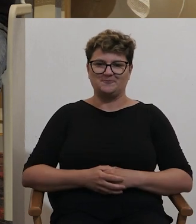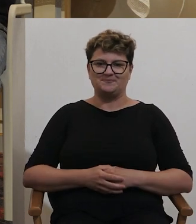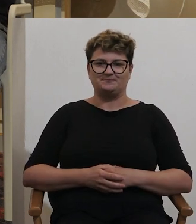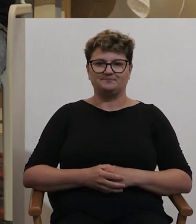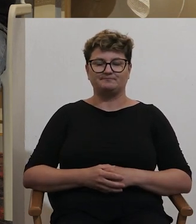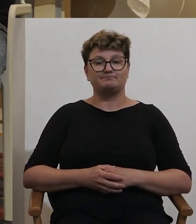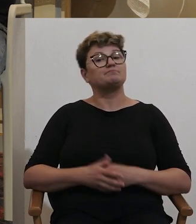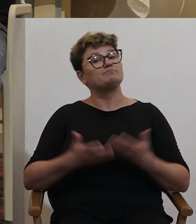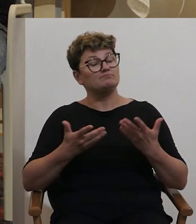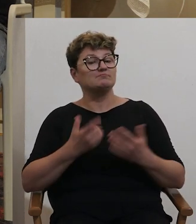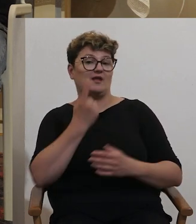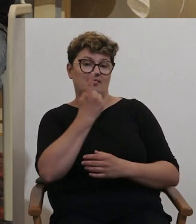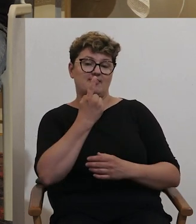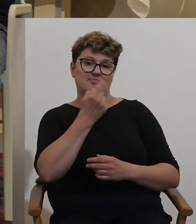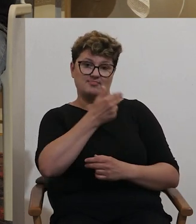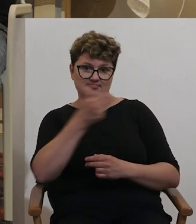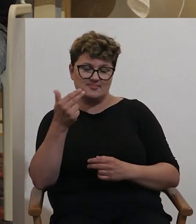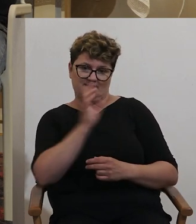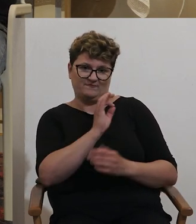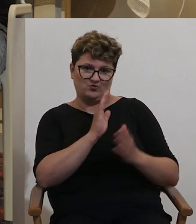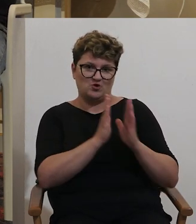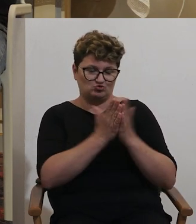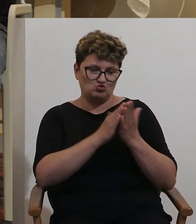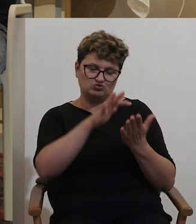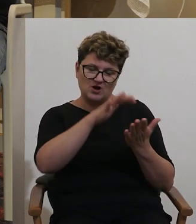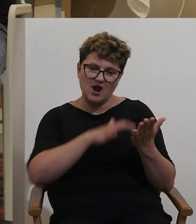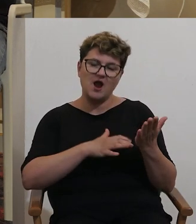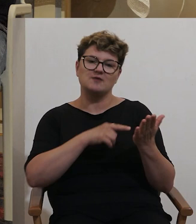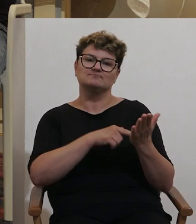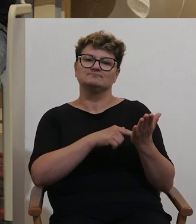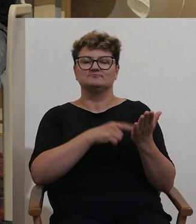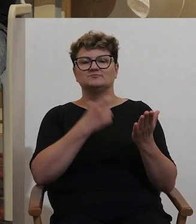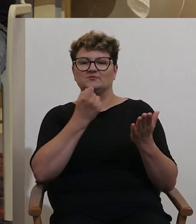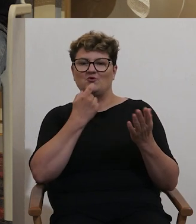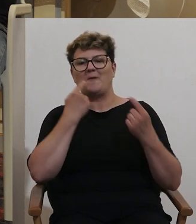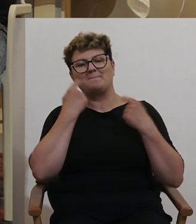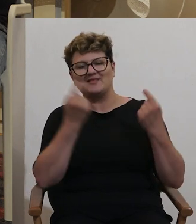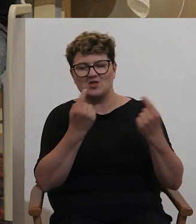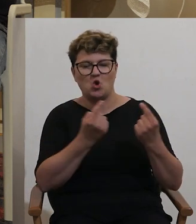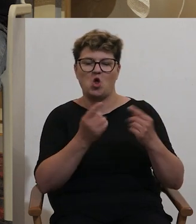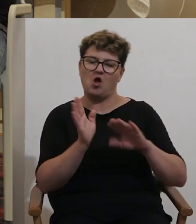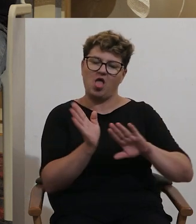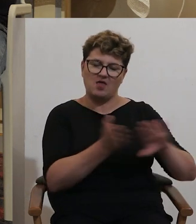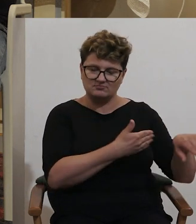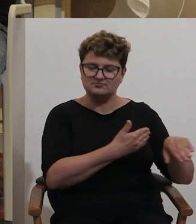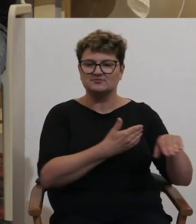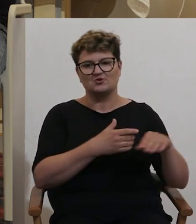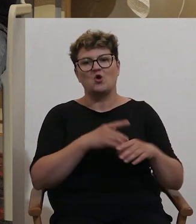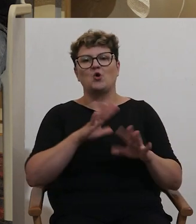Taki jeden z wątków, który się pojawia w pana książce, taki demitologizujący wojnę, to jest alkohol na